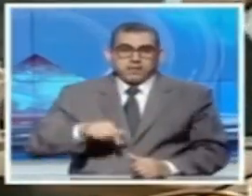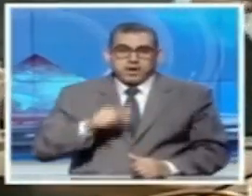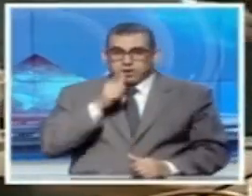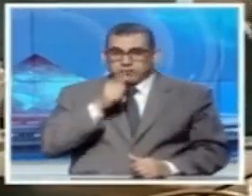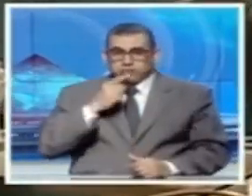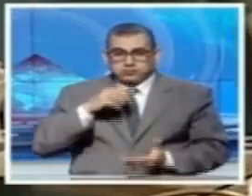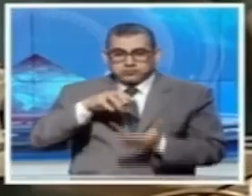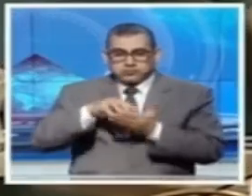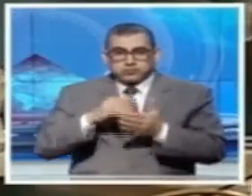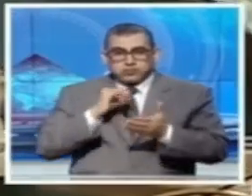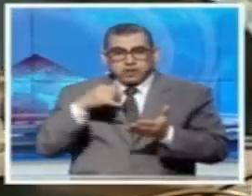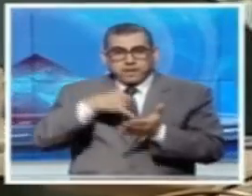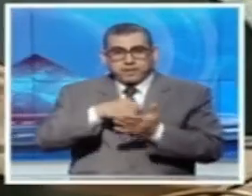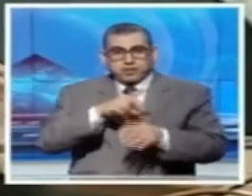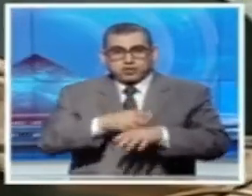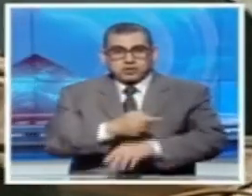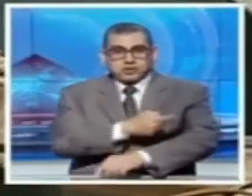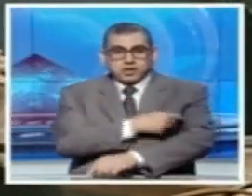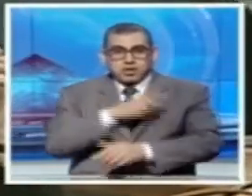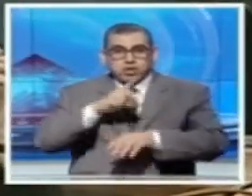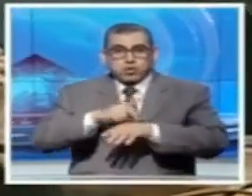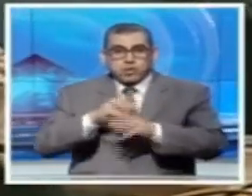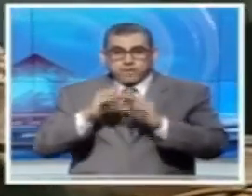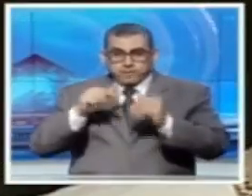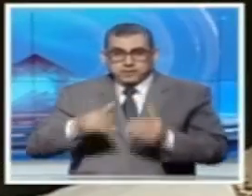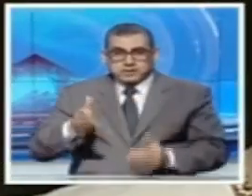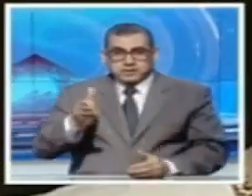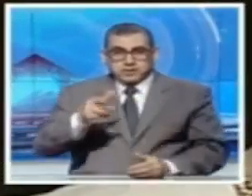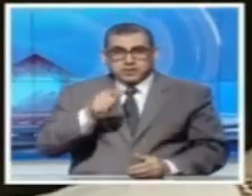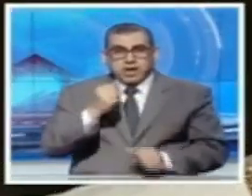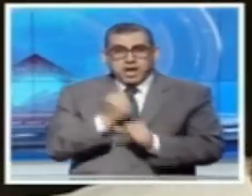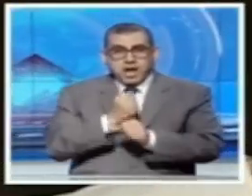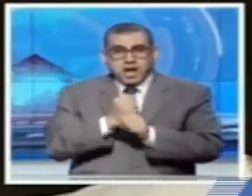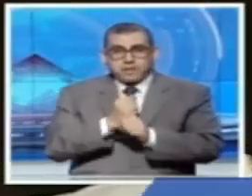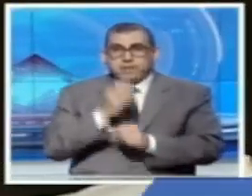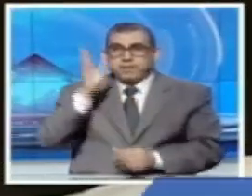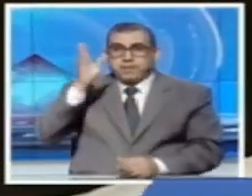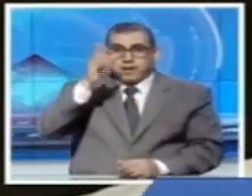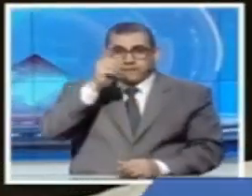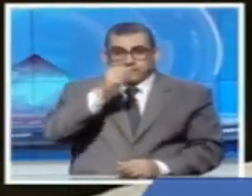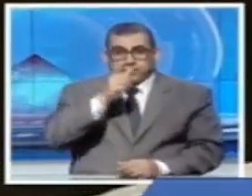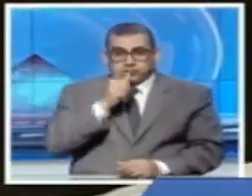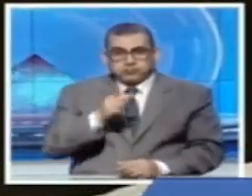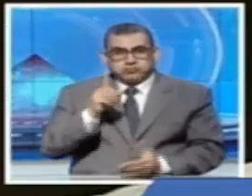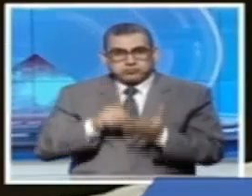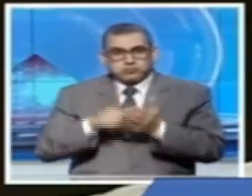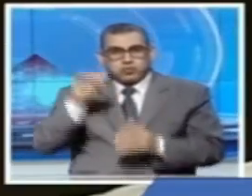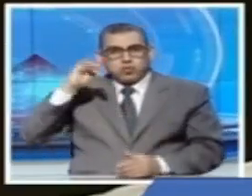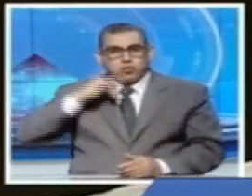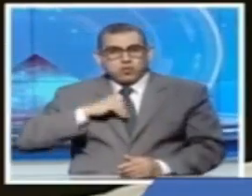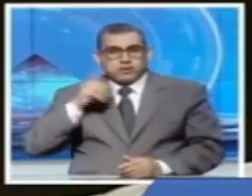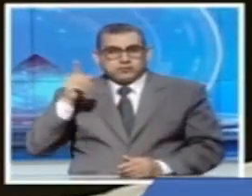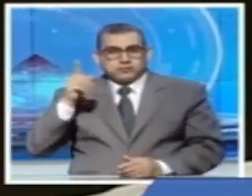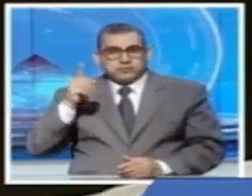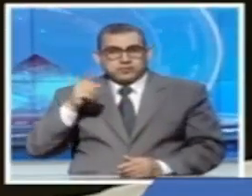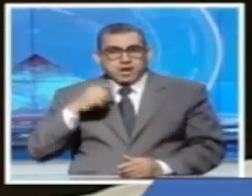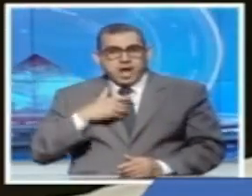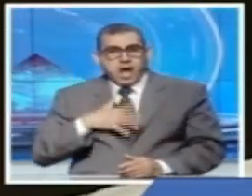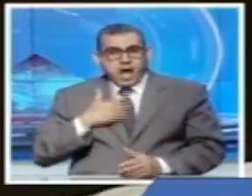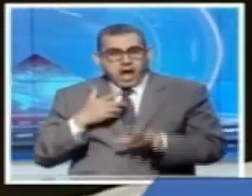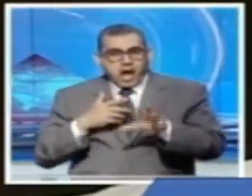النجاة. الأطباء المصريين اللي هم بيعملوا في الخارج دايما عندهم إحساس بأن هم